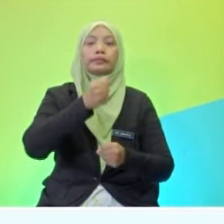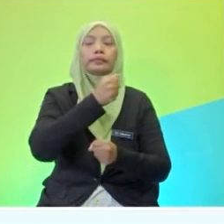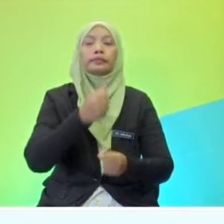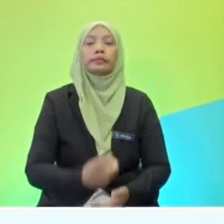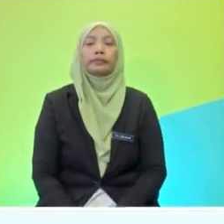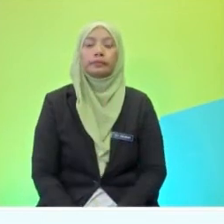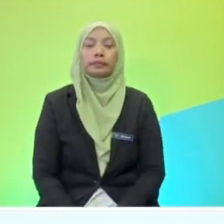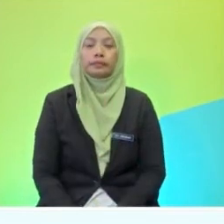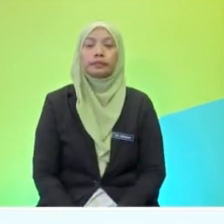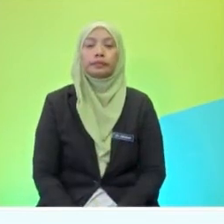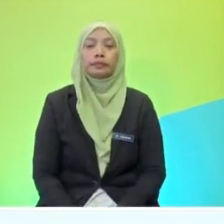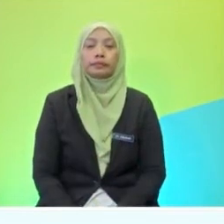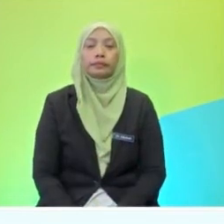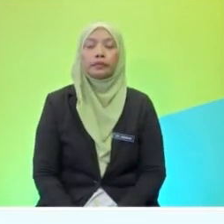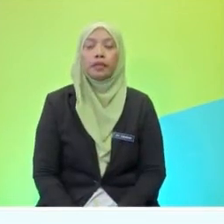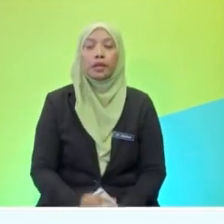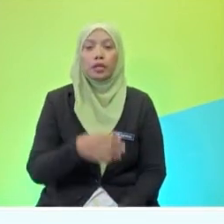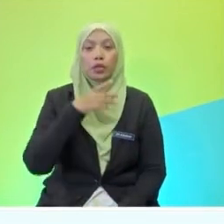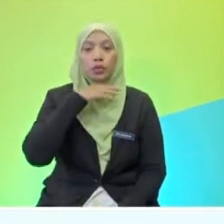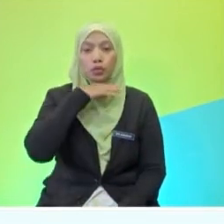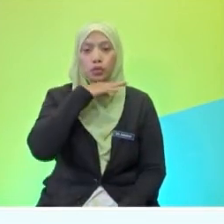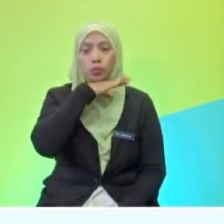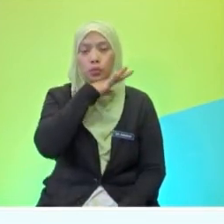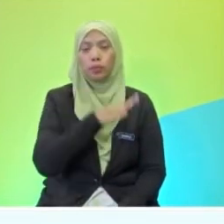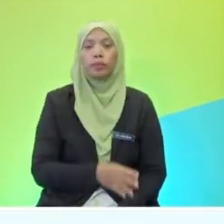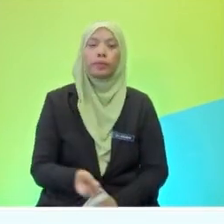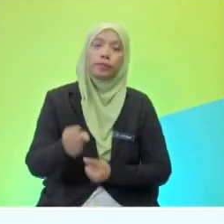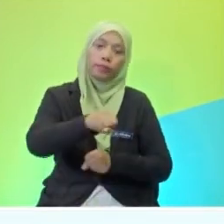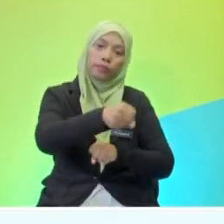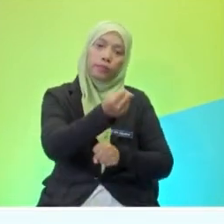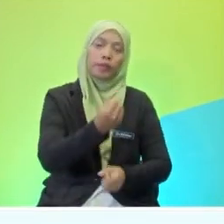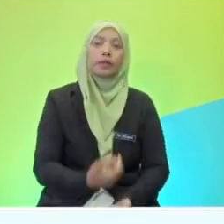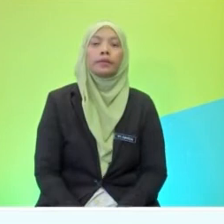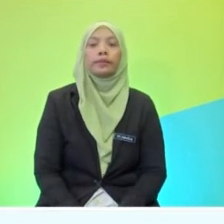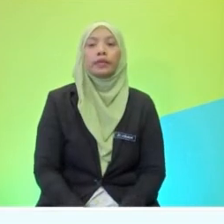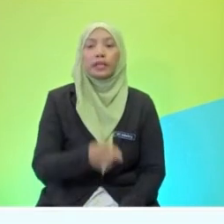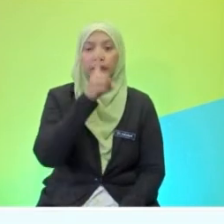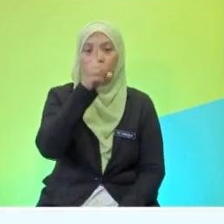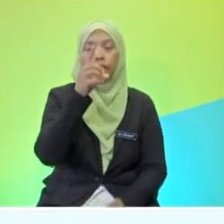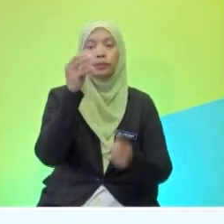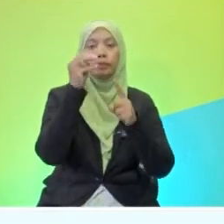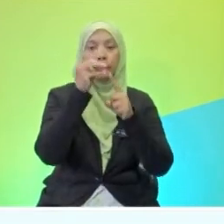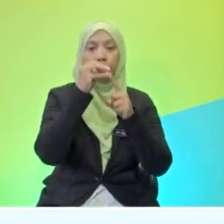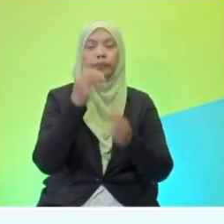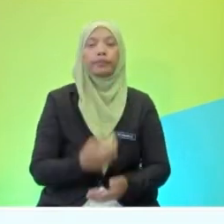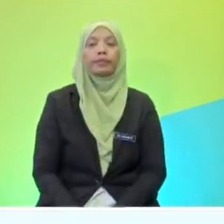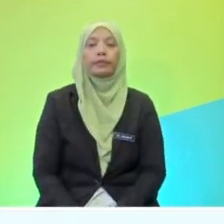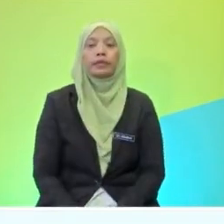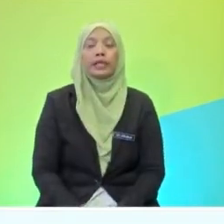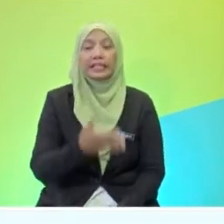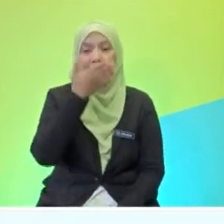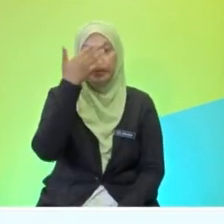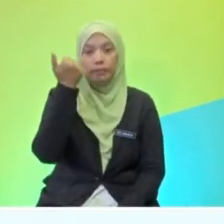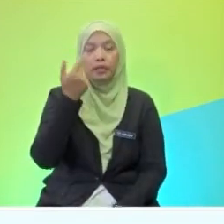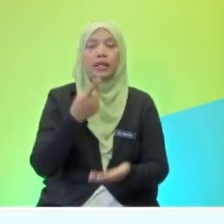Oke pencemaran sungai akan berlaku dan menyebabkan ekosistem telah terdapat satu mereka sebab dia